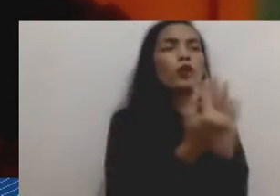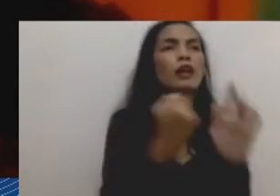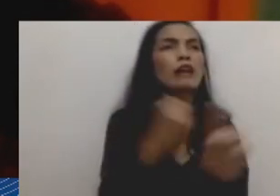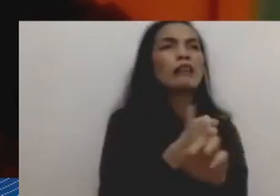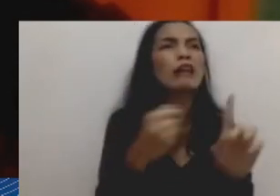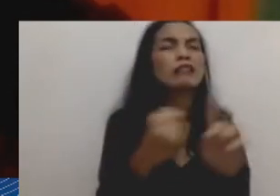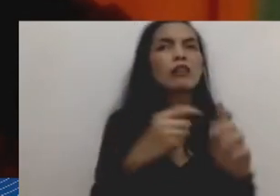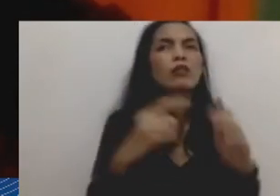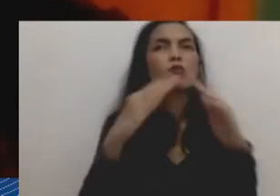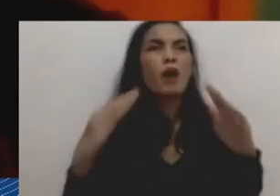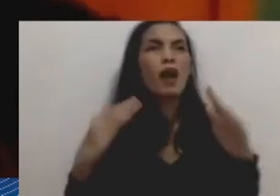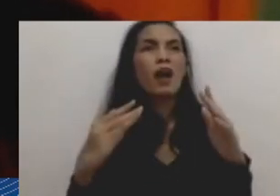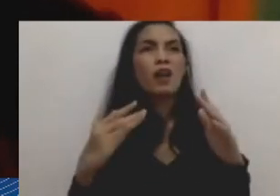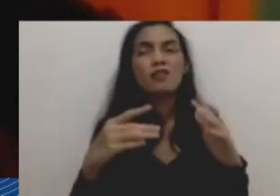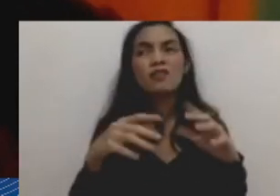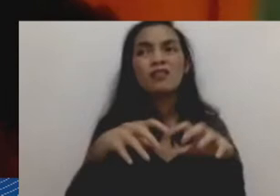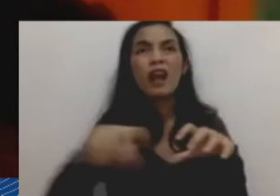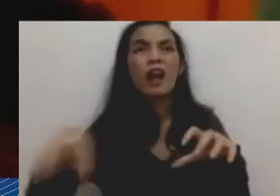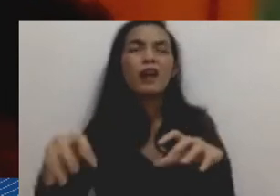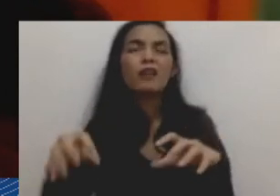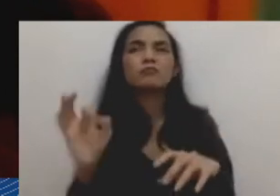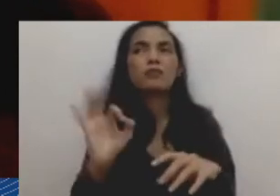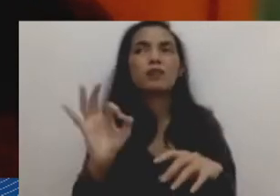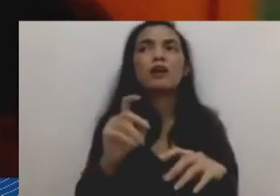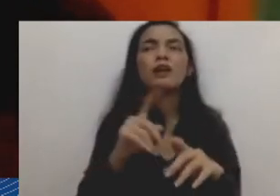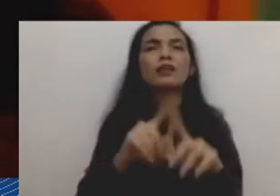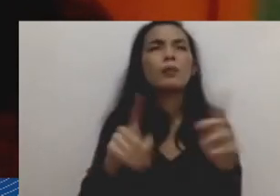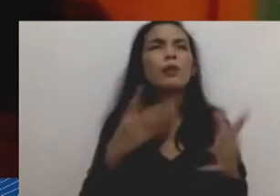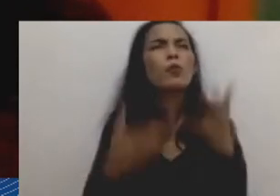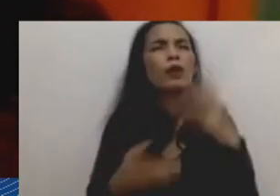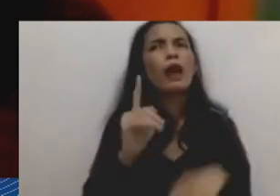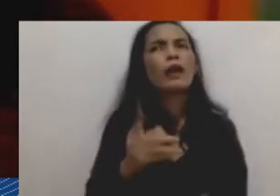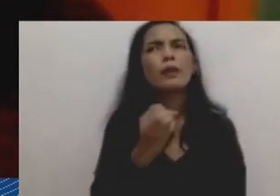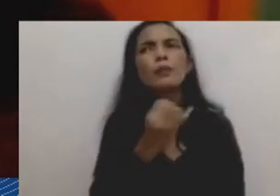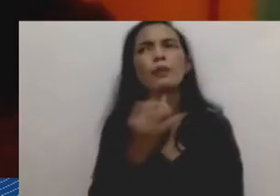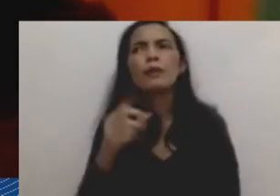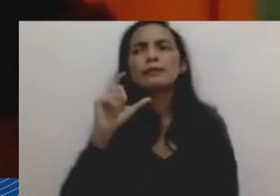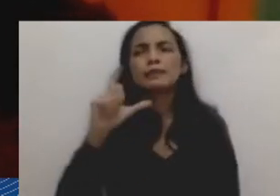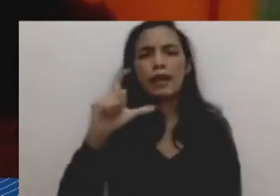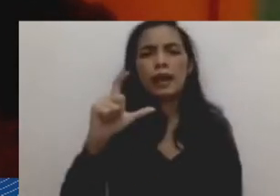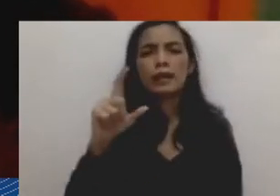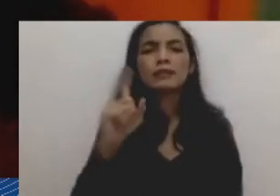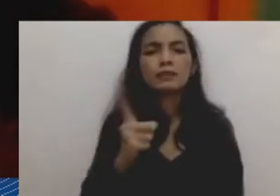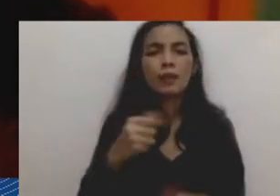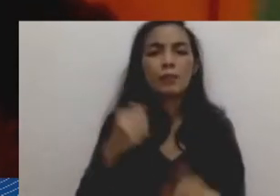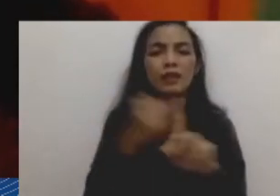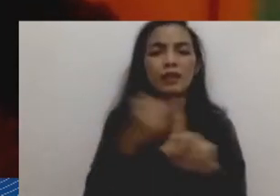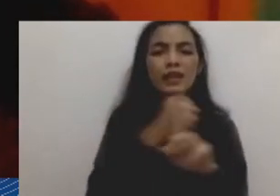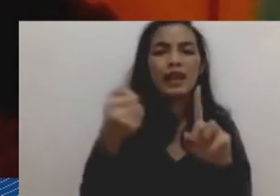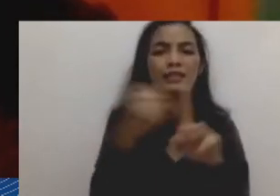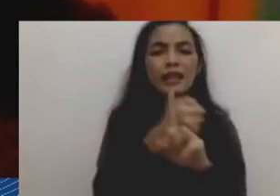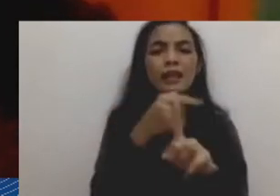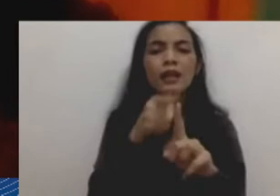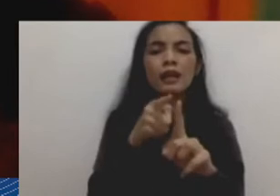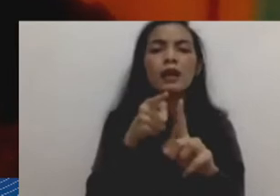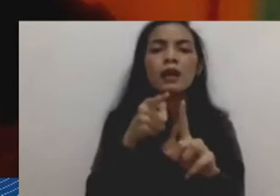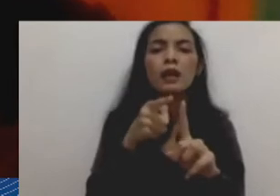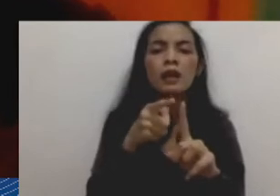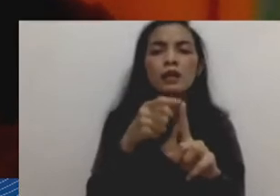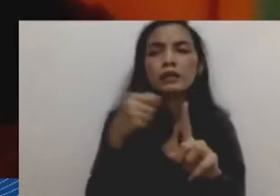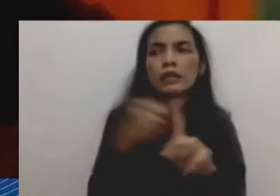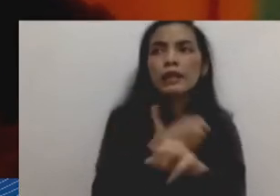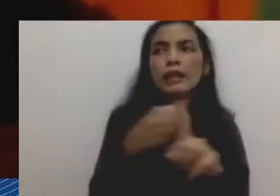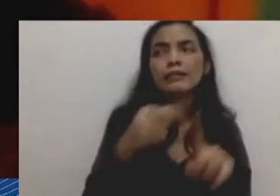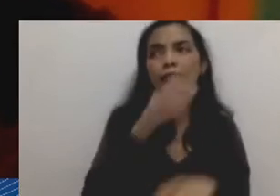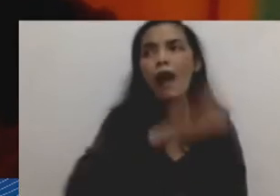ada beberapa jalan, karena kenyataannya kita berhadapan dengan tingkat kekerasan baik terhadap